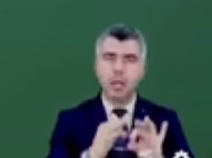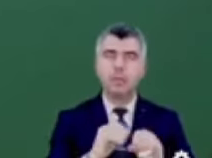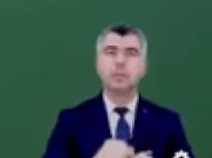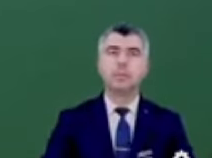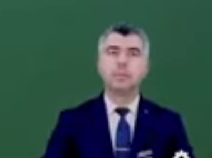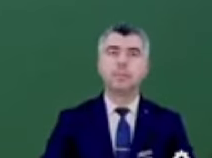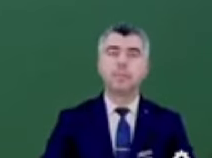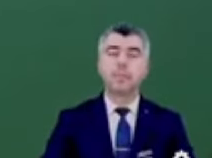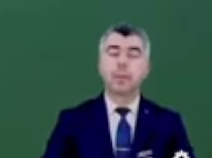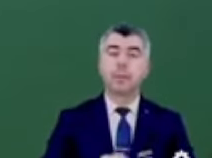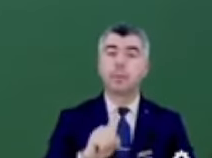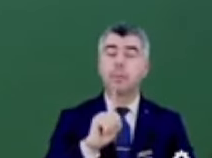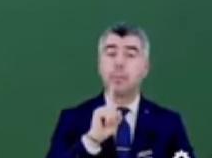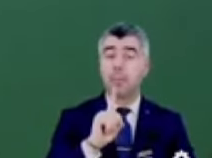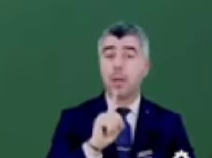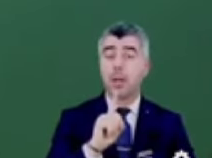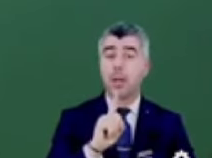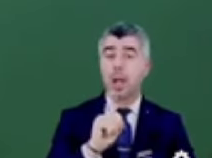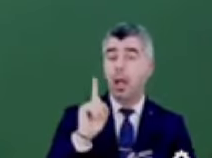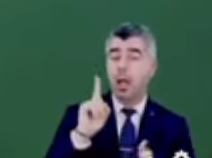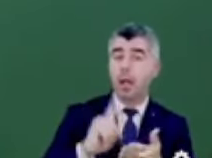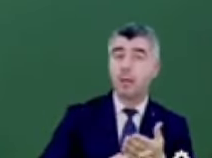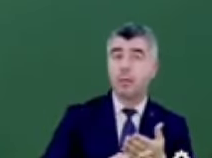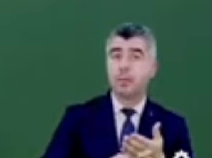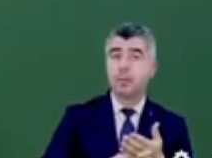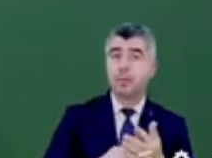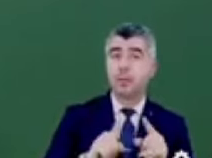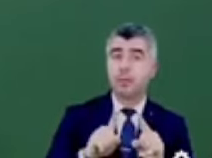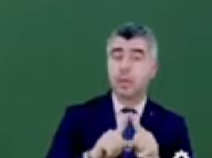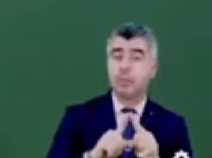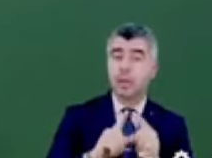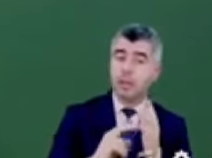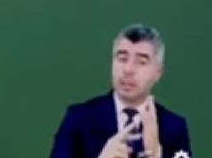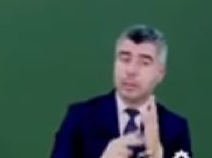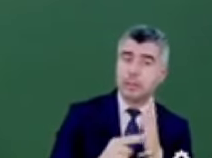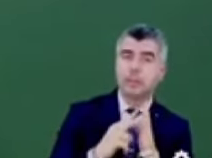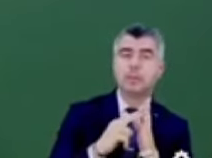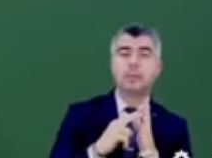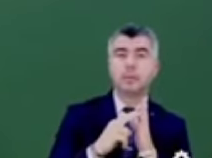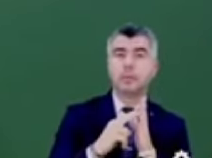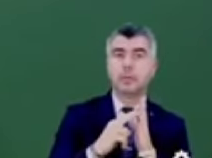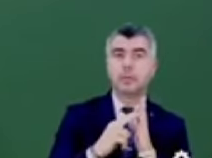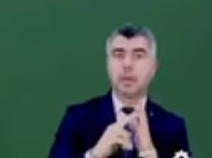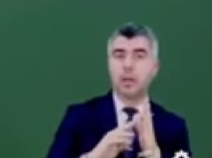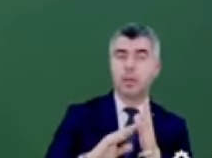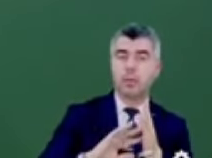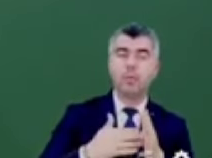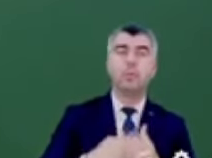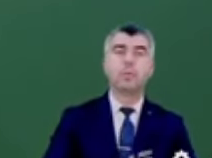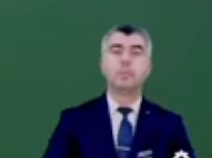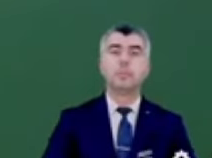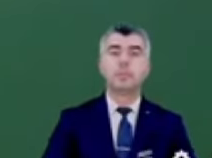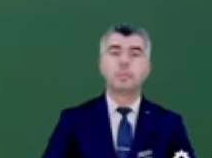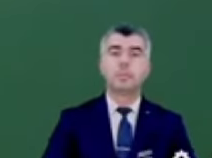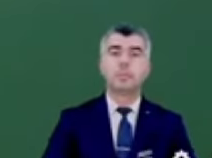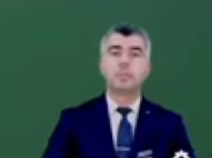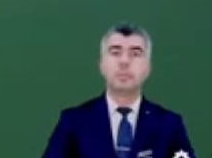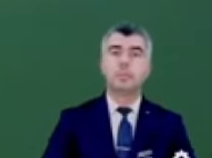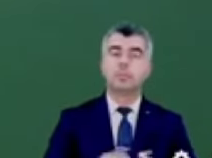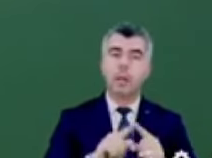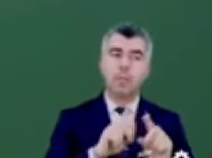لكن اللي نعرفوا غيكون التنزيل طبعا بصفه تدريجيه وحتى